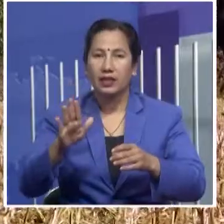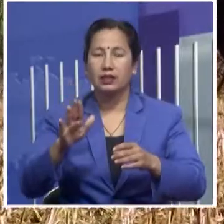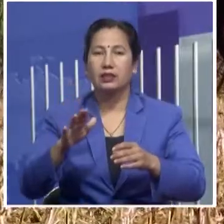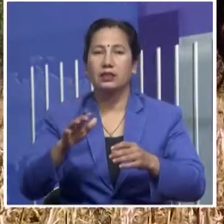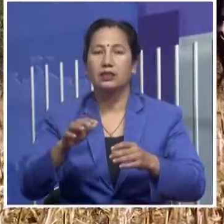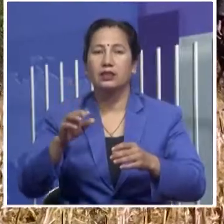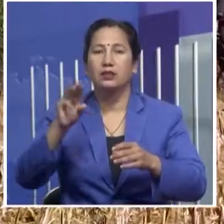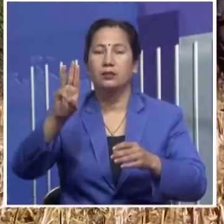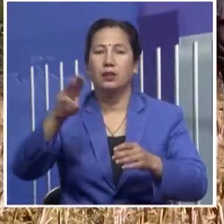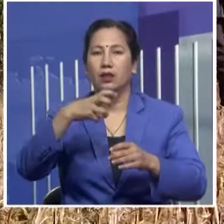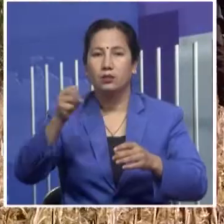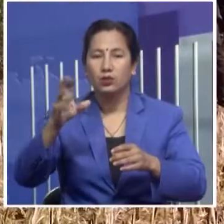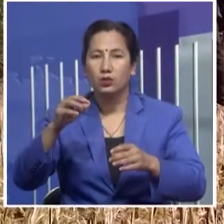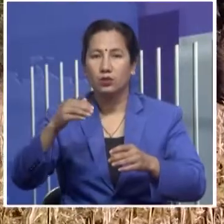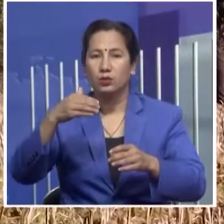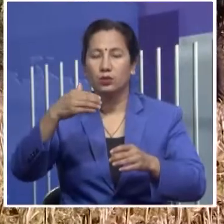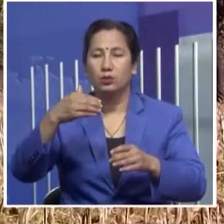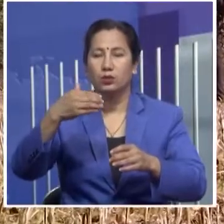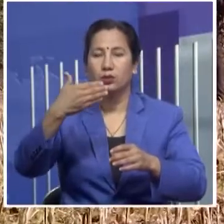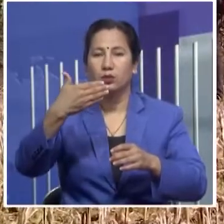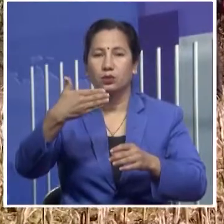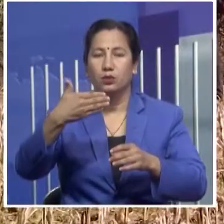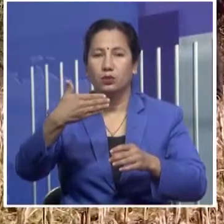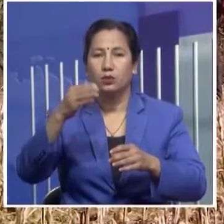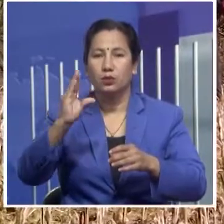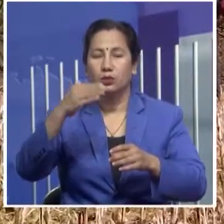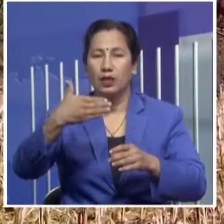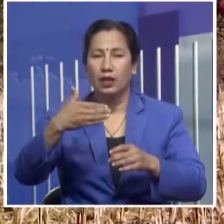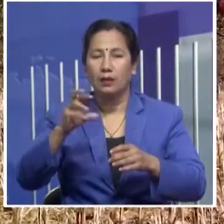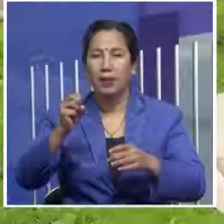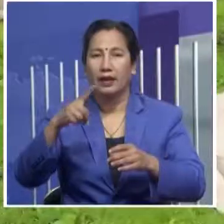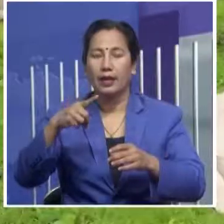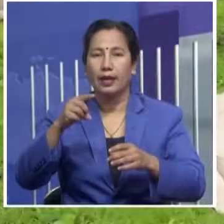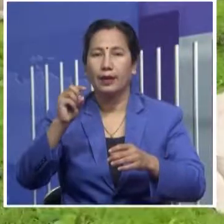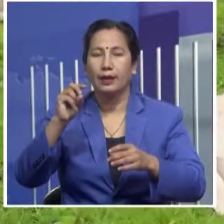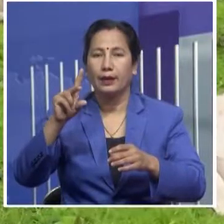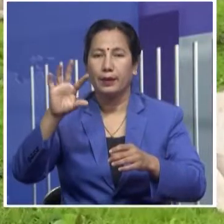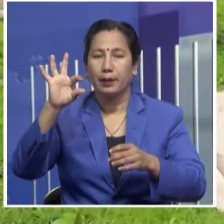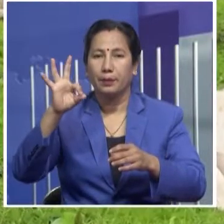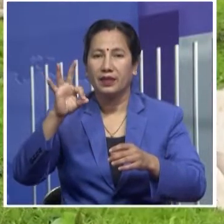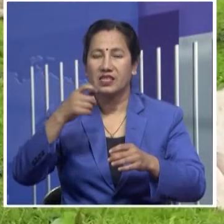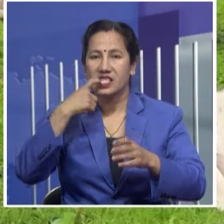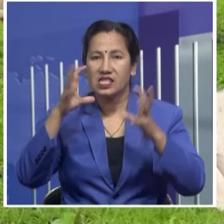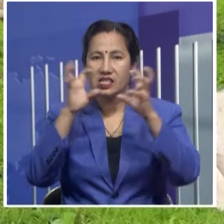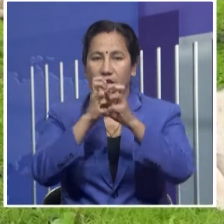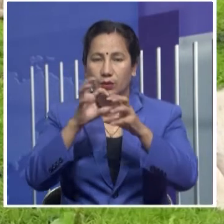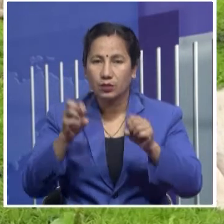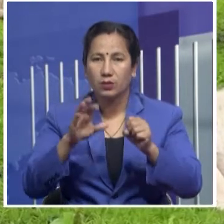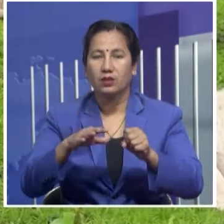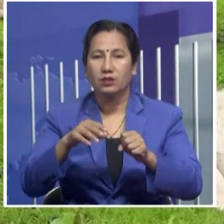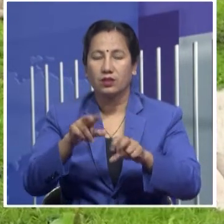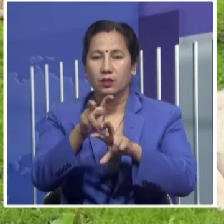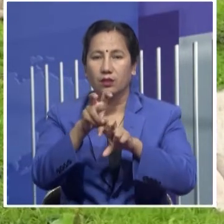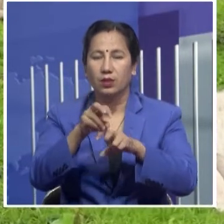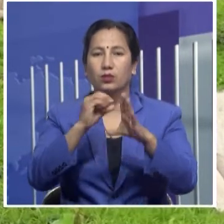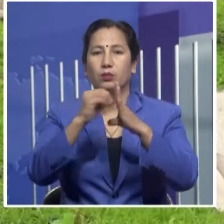यारी, मुचु, यालवाङ लगायतका ठाउँमा 1 फिट हिउँ जमेको छ। हिमपातले वनमा भएको घाँस पुरिँदा पशु चौपाया पाल्न